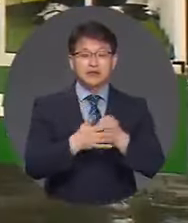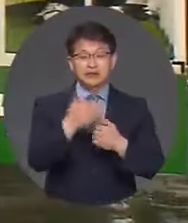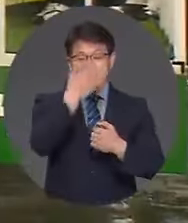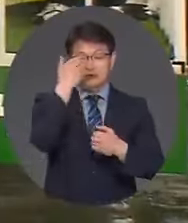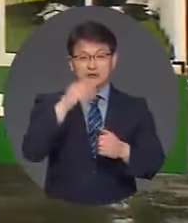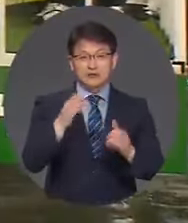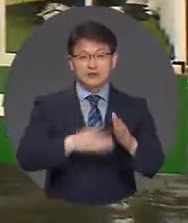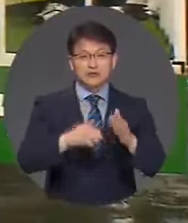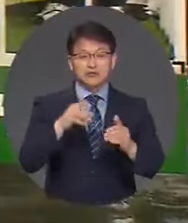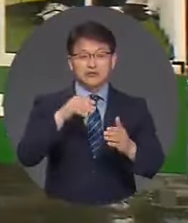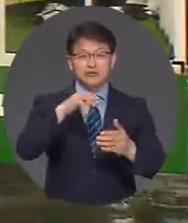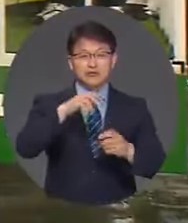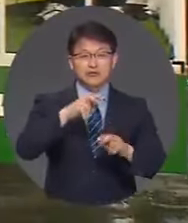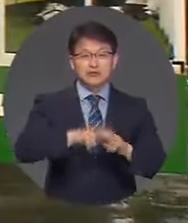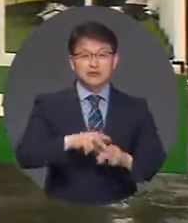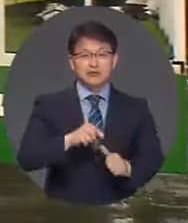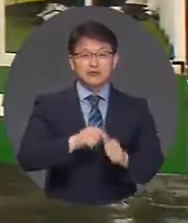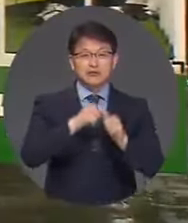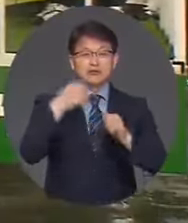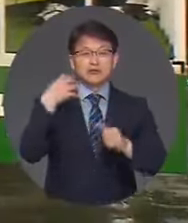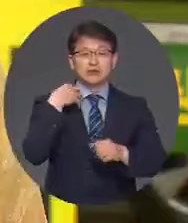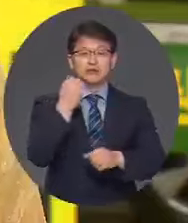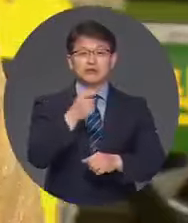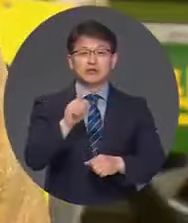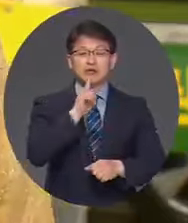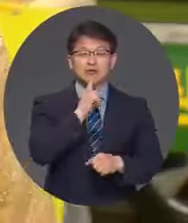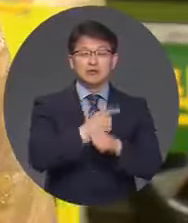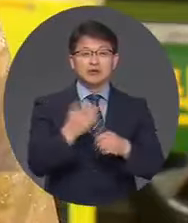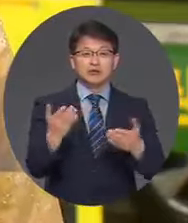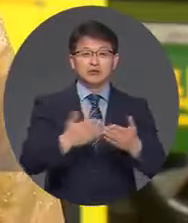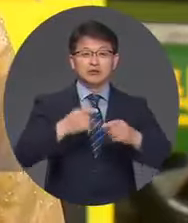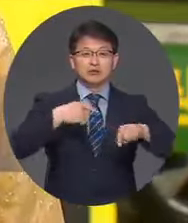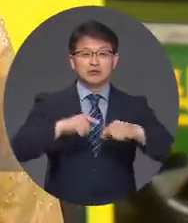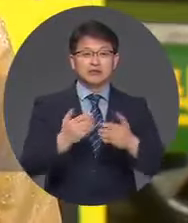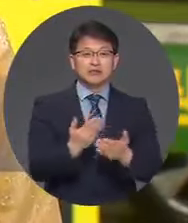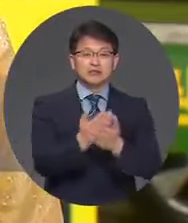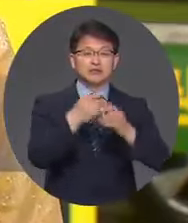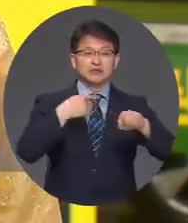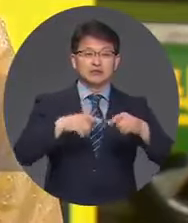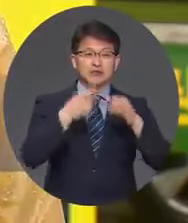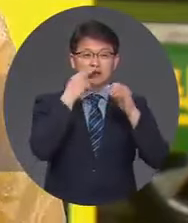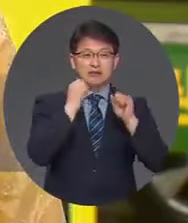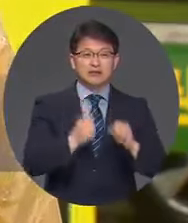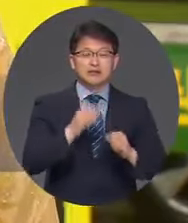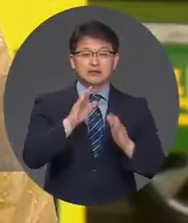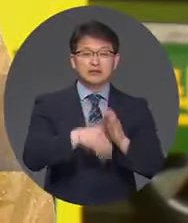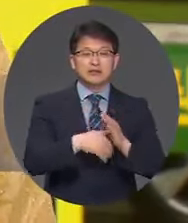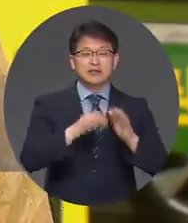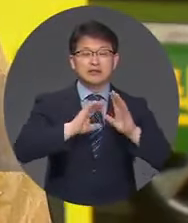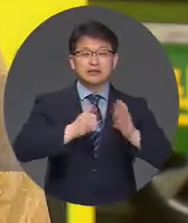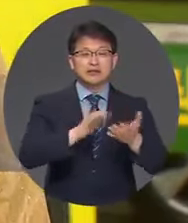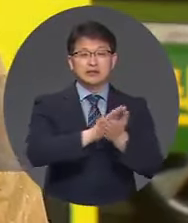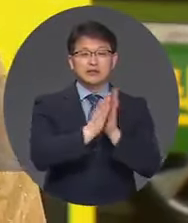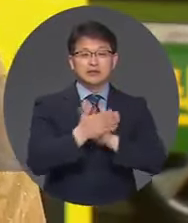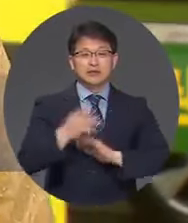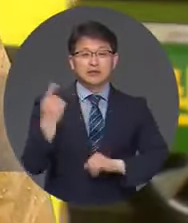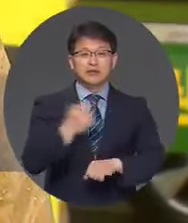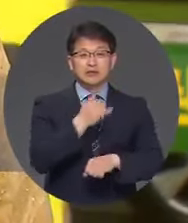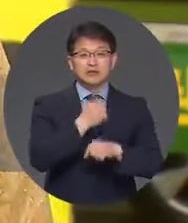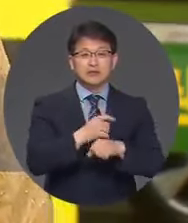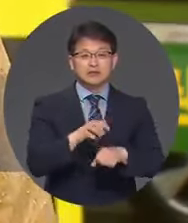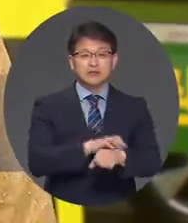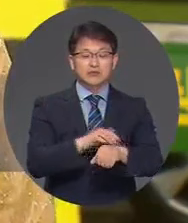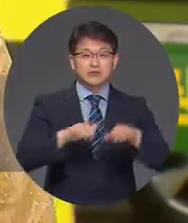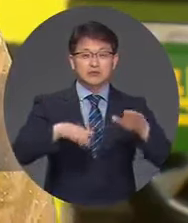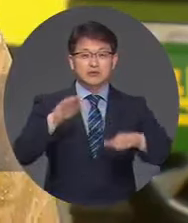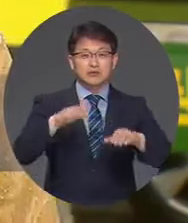정규직 고용 의무화를 공약했습니다. 노동정치, 진보정치가 살아있을 때 세상은 변해왔습니다.